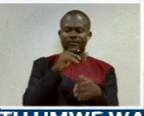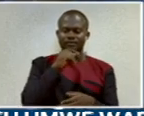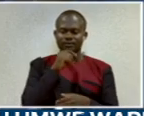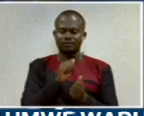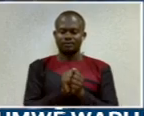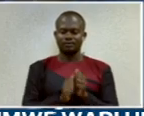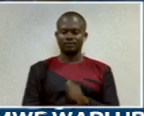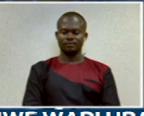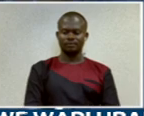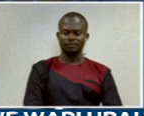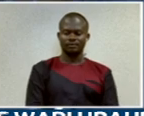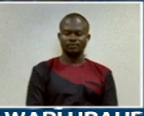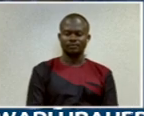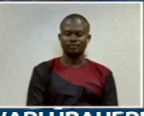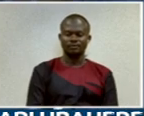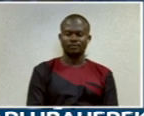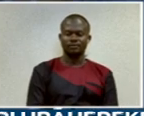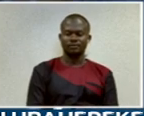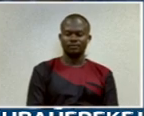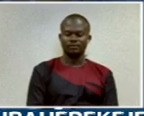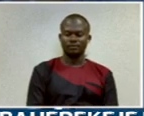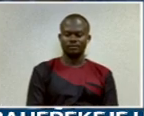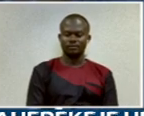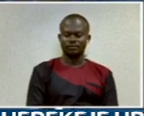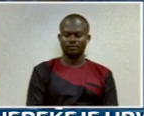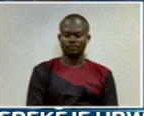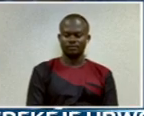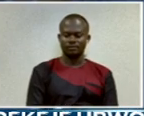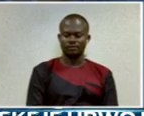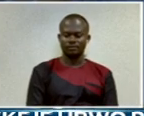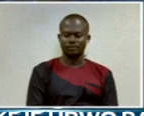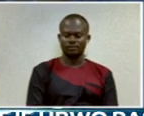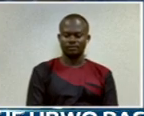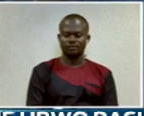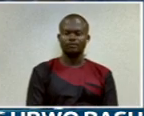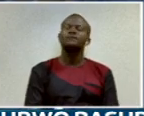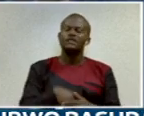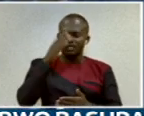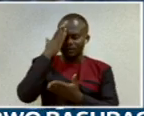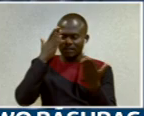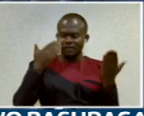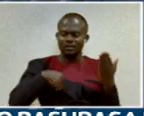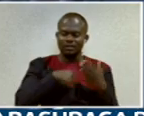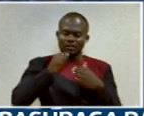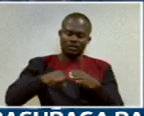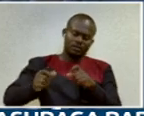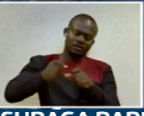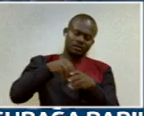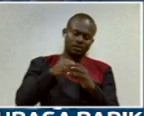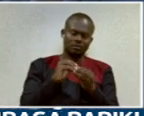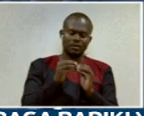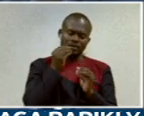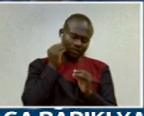n'abagabo. As you know, we succeeded to increase the number of connections. Murabizi ko twashoboye kongera umubare w'ingo